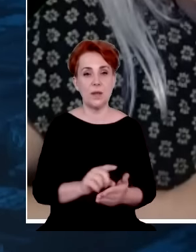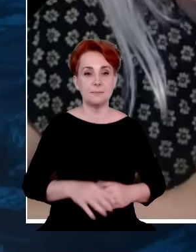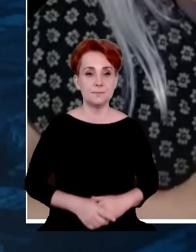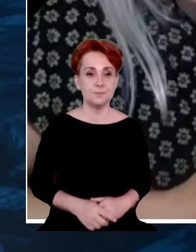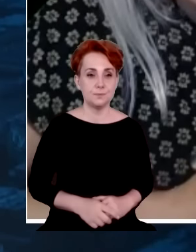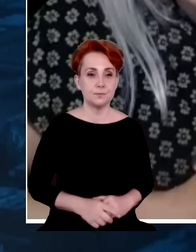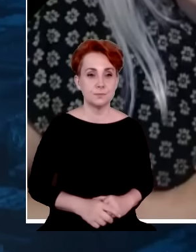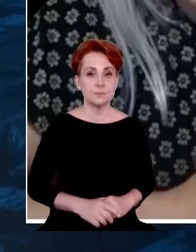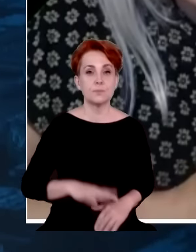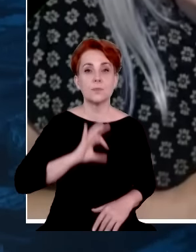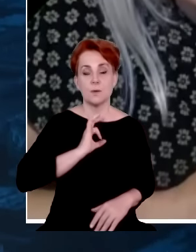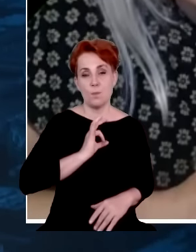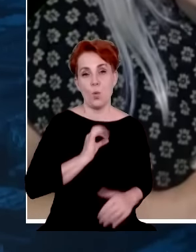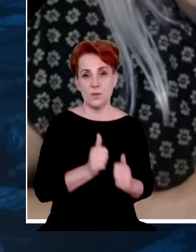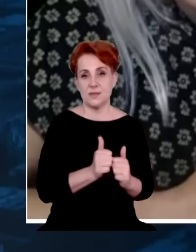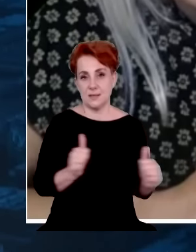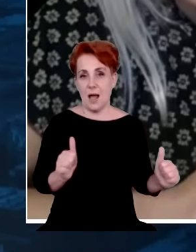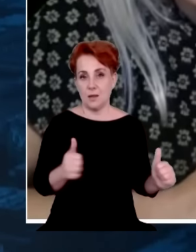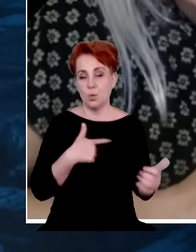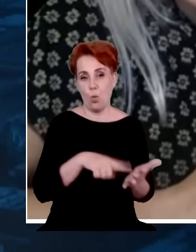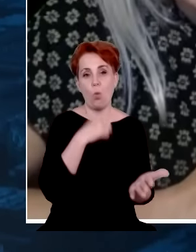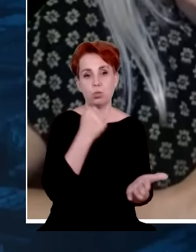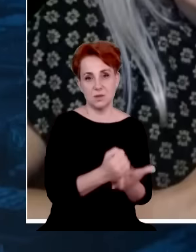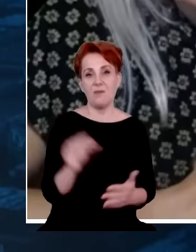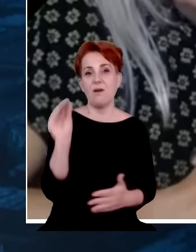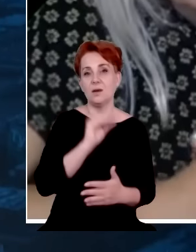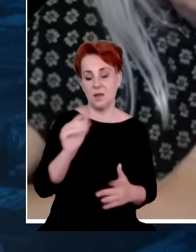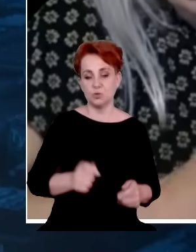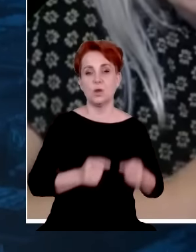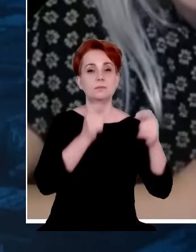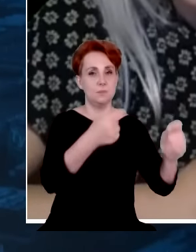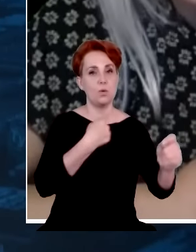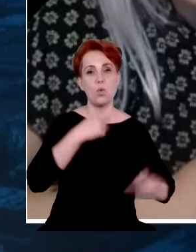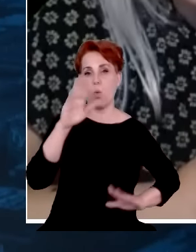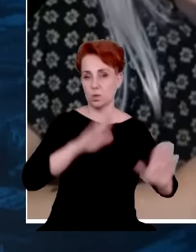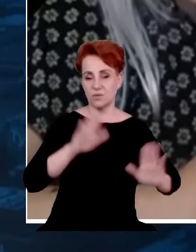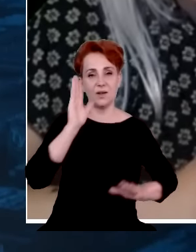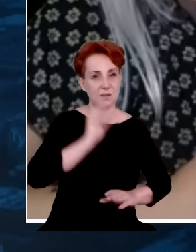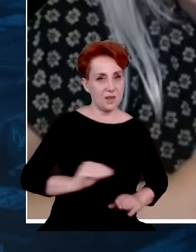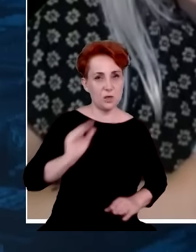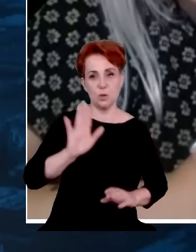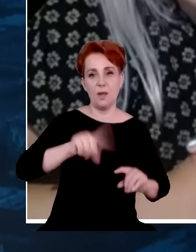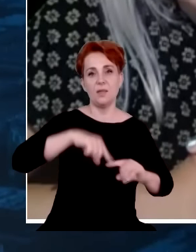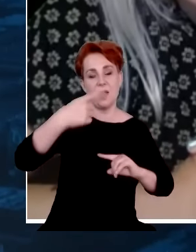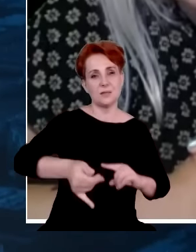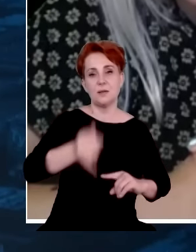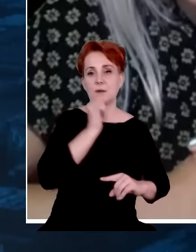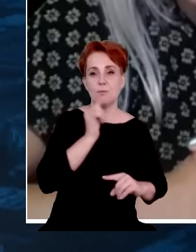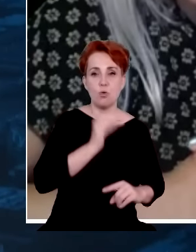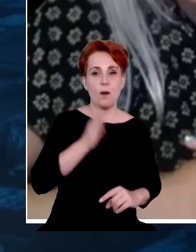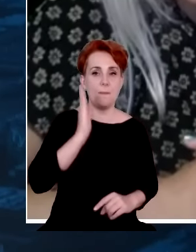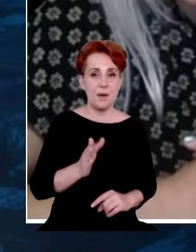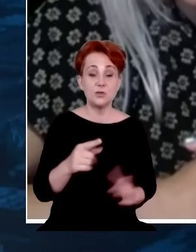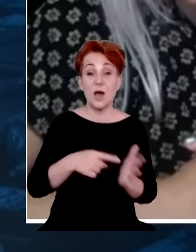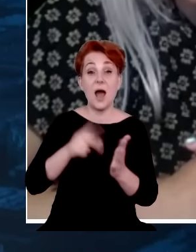zdaniem ta ustawa będzie jeszcze pasowana na pewno będzie jeszcze no kolejna próba A to że